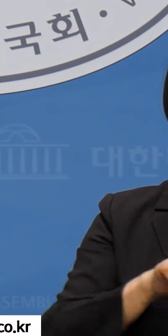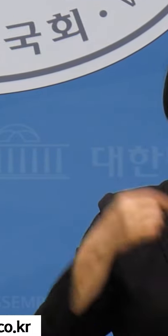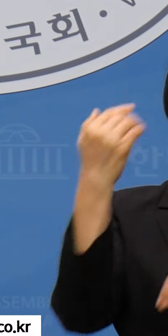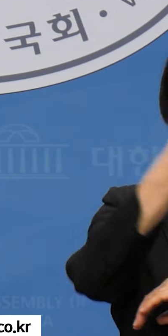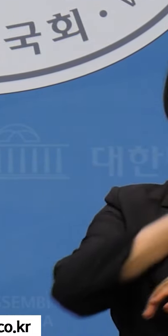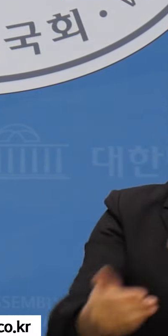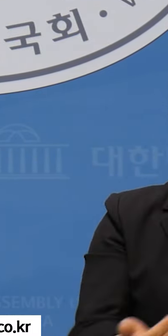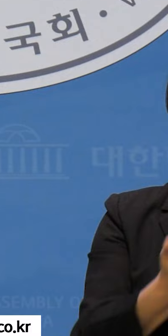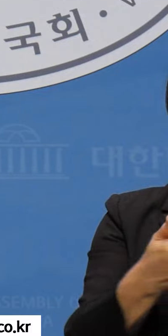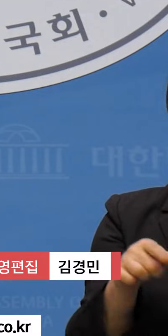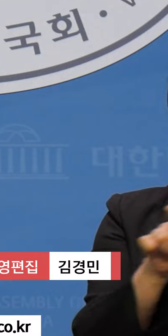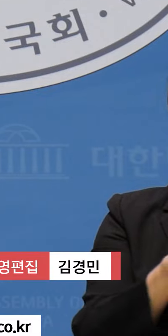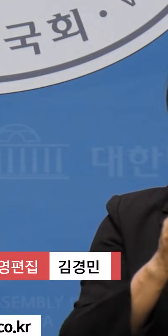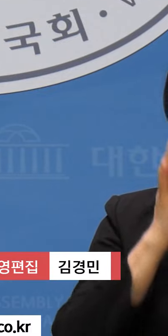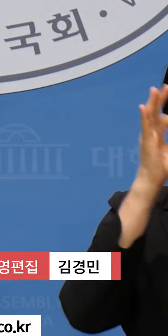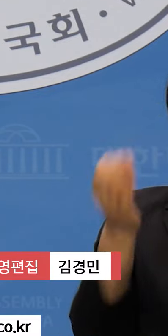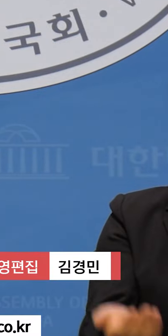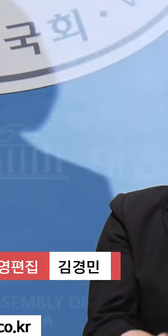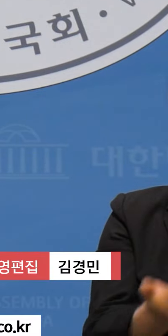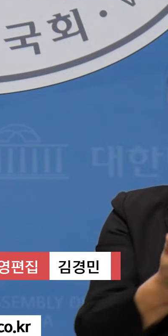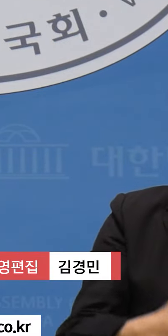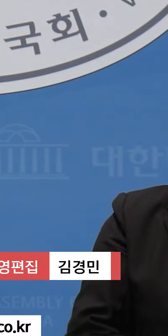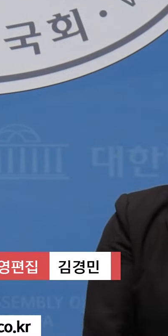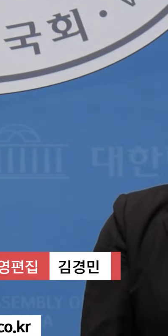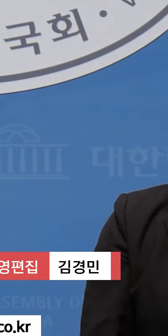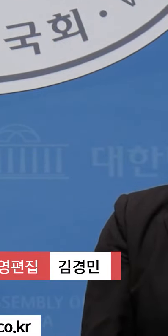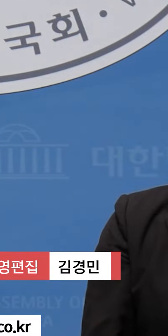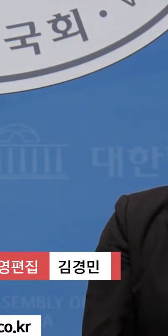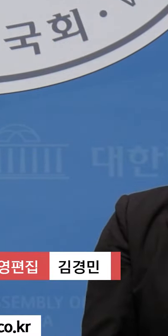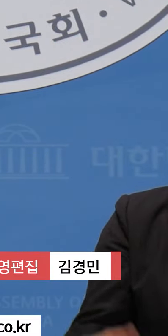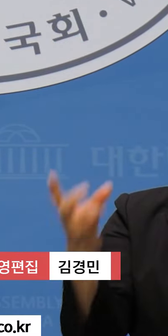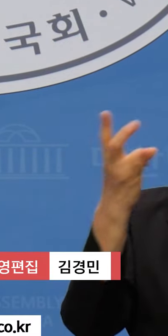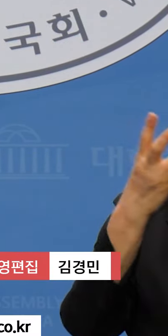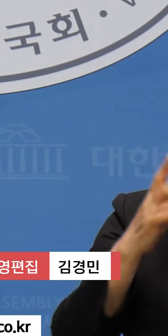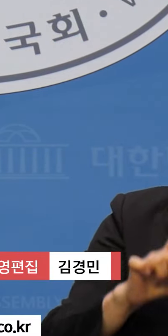정책 구현을 위해 최선을 다하겠습니다.